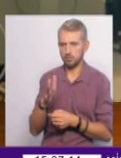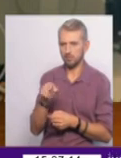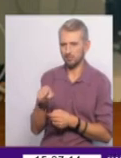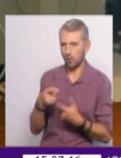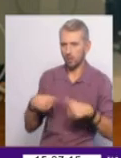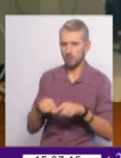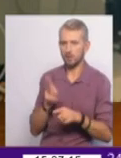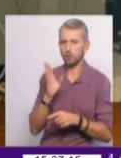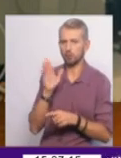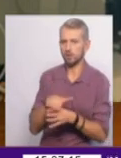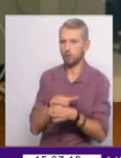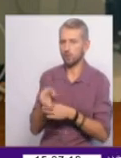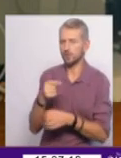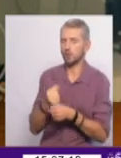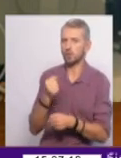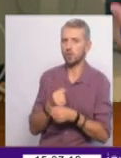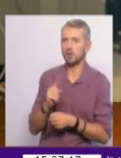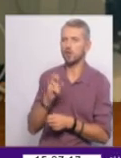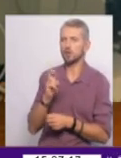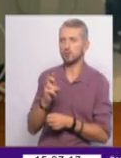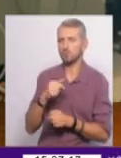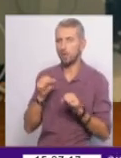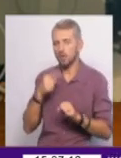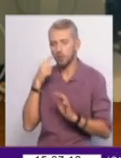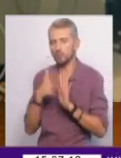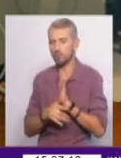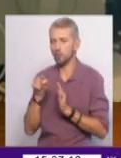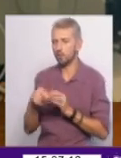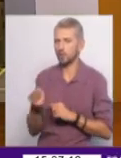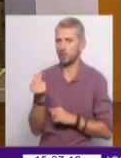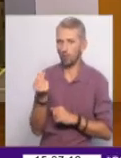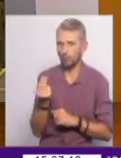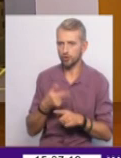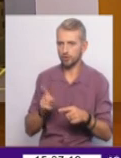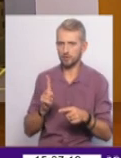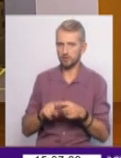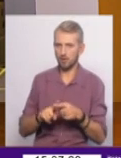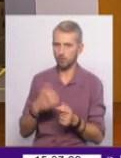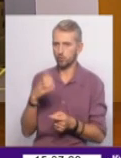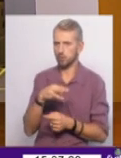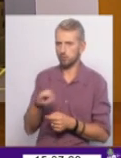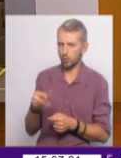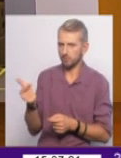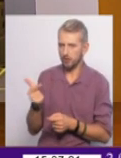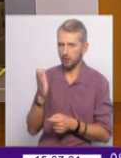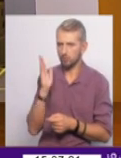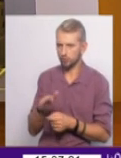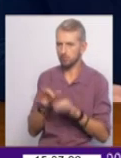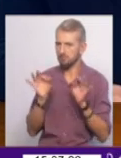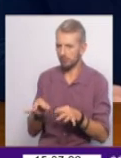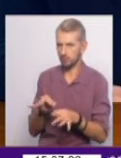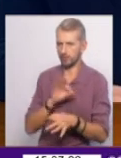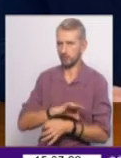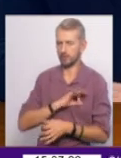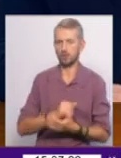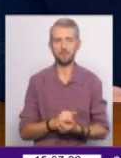того, хто буде виконувати ці роботи, для того, щоб ми могли розуміти, що дійсно ці кошти, це сотні мільйонів гривень, будуть виправданими.